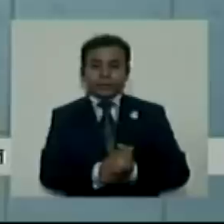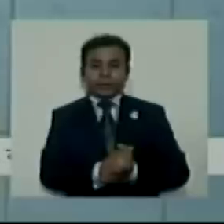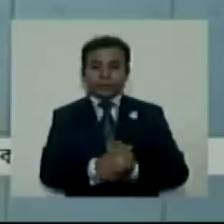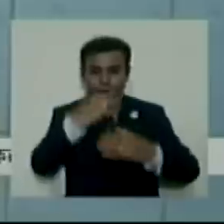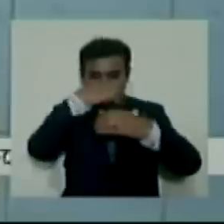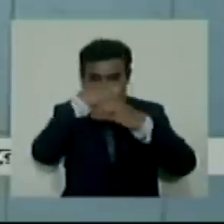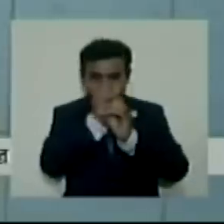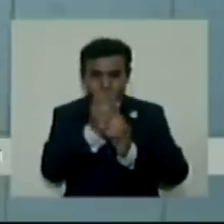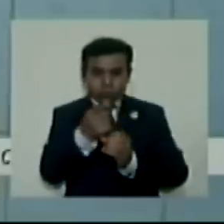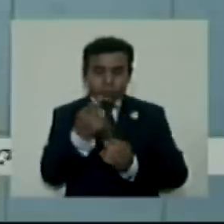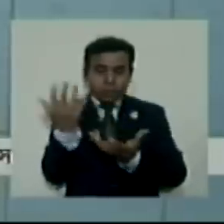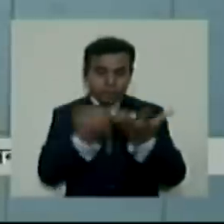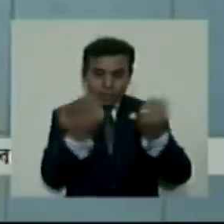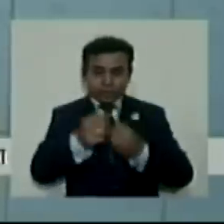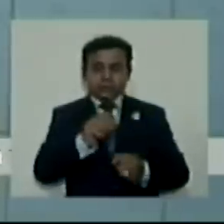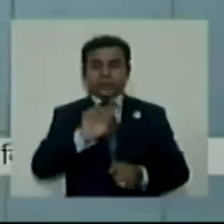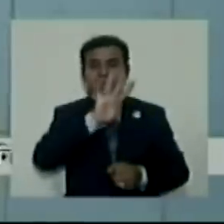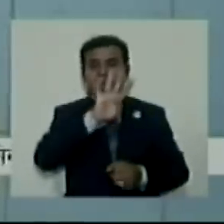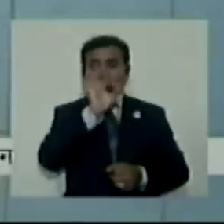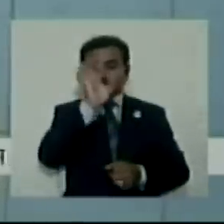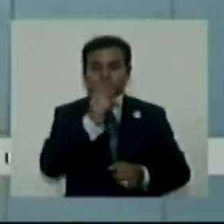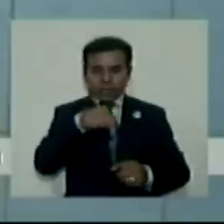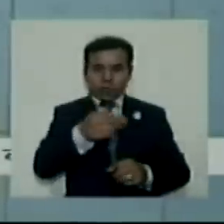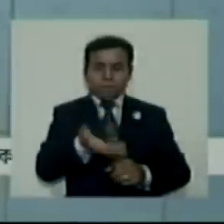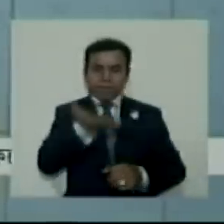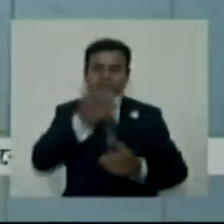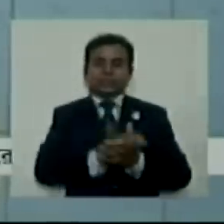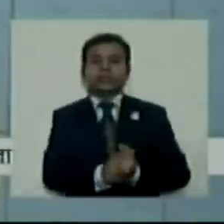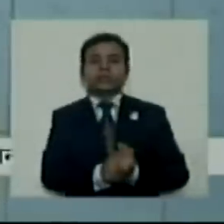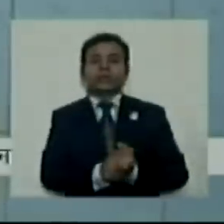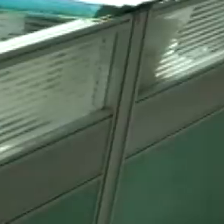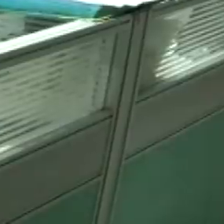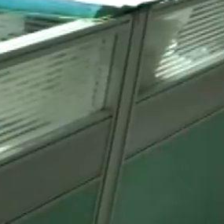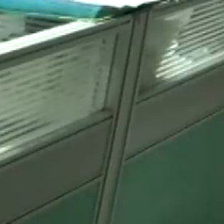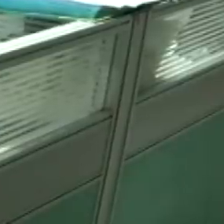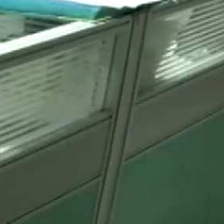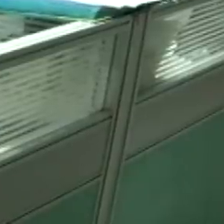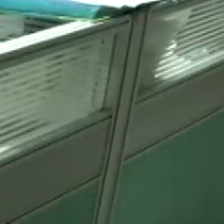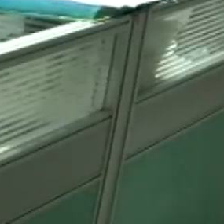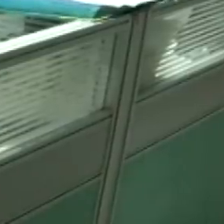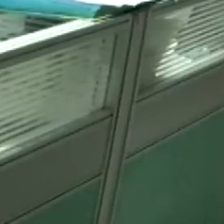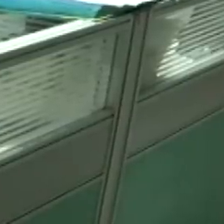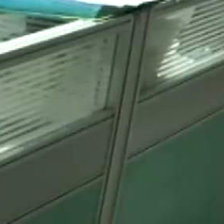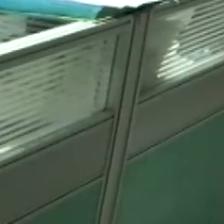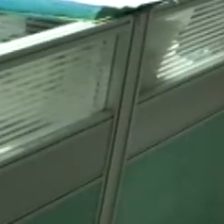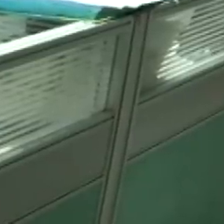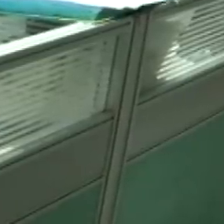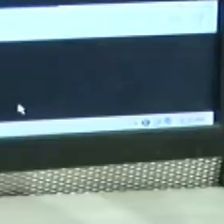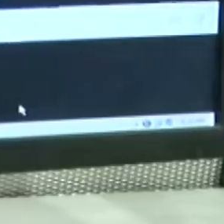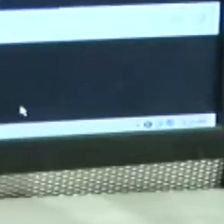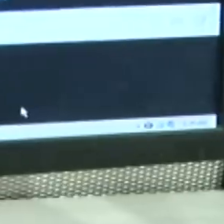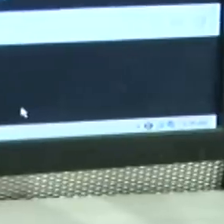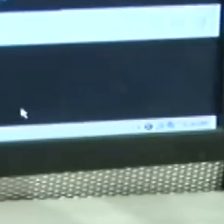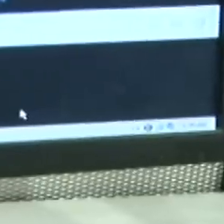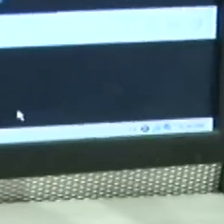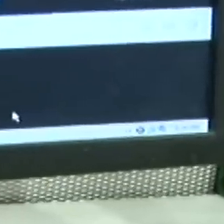4% বেশি এবং নমুনা পরীক্ষা করার হার 16% বেশি। এছাড়া এই সময়ে আইসোলেশন থেকে ছাড়া পেয়ে ফিরে